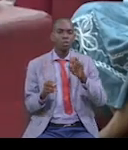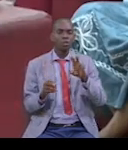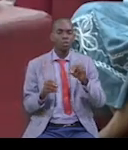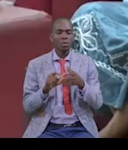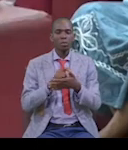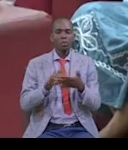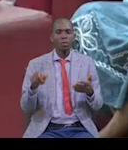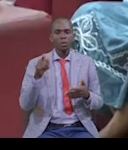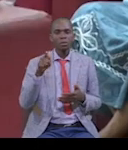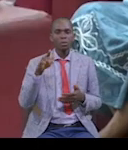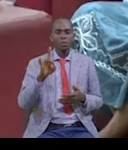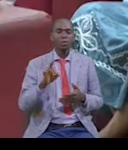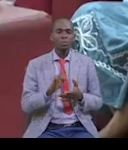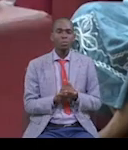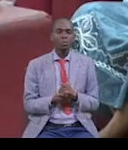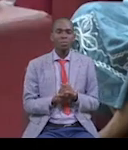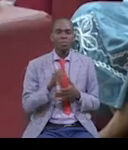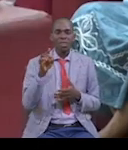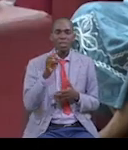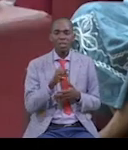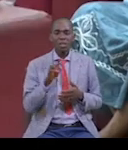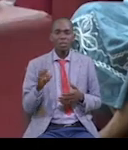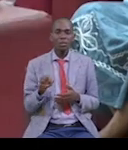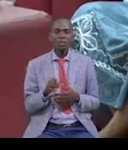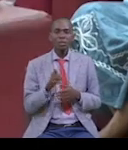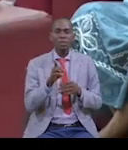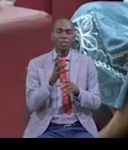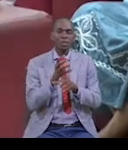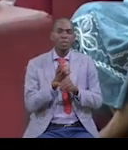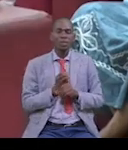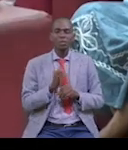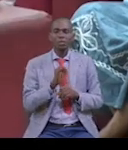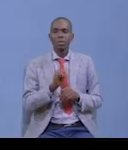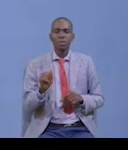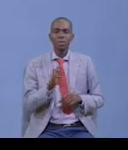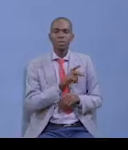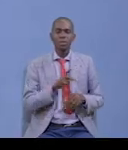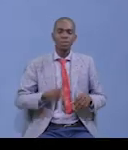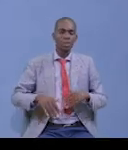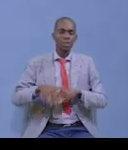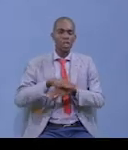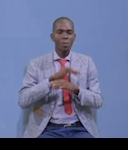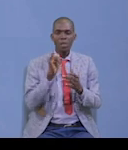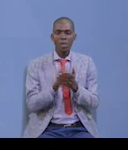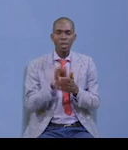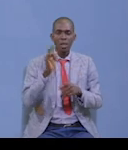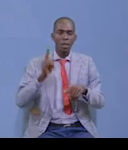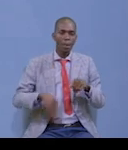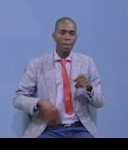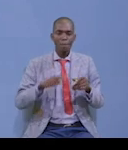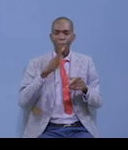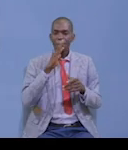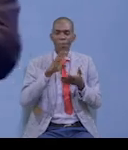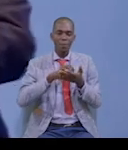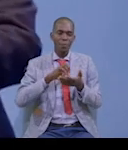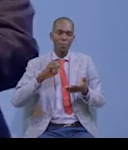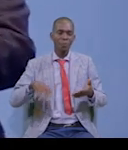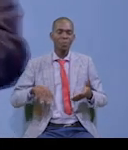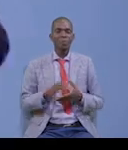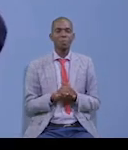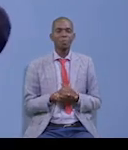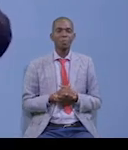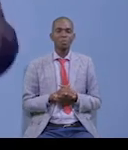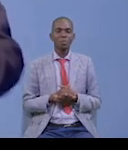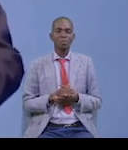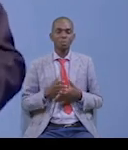పత్రిక 12:28. Wherefore we receive a kingdom which cannot be moved. అందువలన నిశ్చలమైన రాజ్యం పొంది ఉన్నాం.